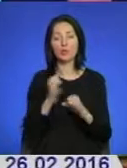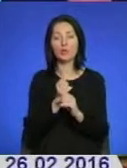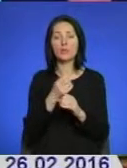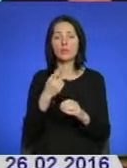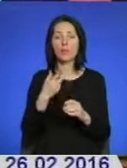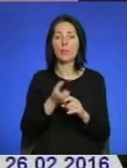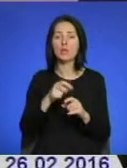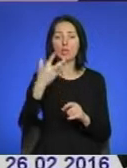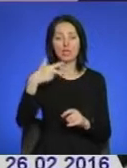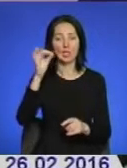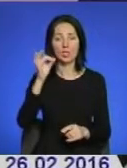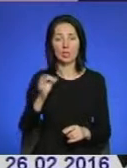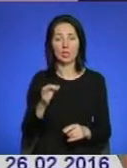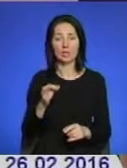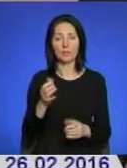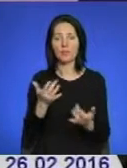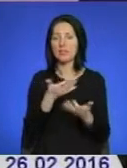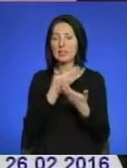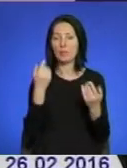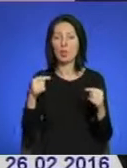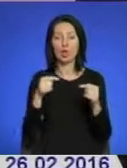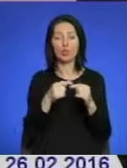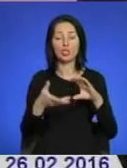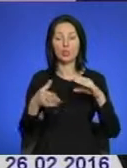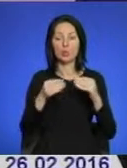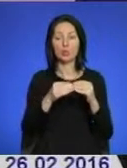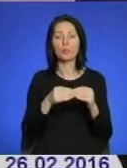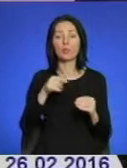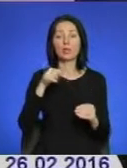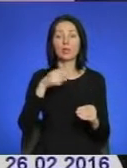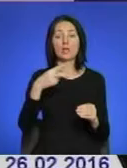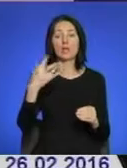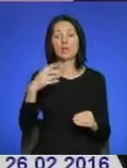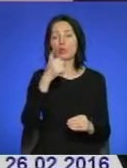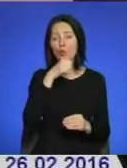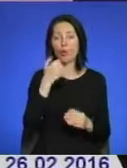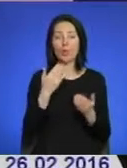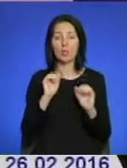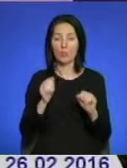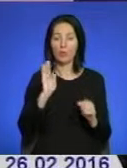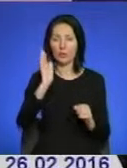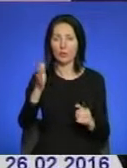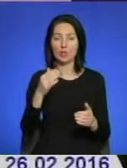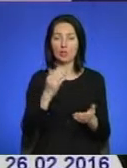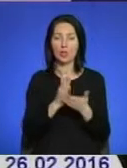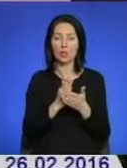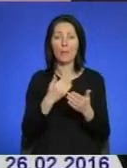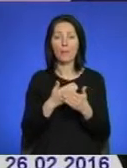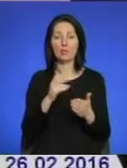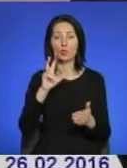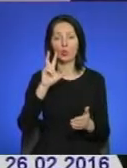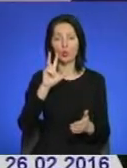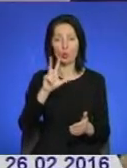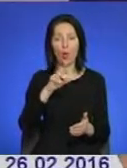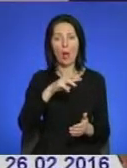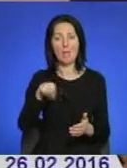30%. Ще немає точних підсумків 2015 року, але вони можуть прогнозувати, що він складе близько 3 мільярдів доларів.